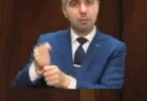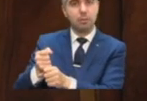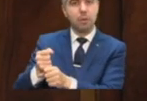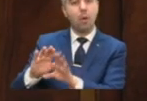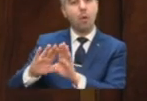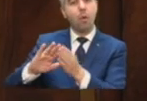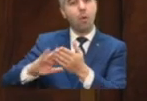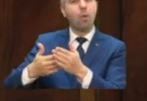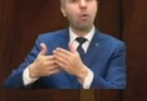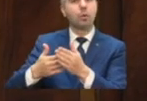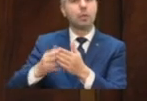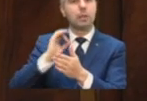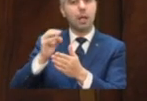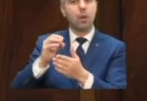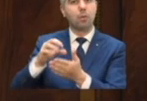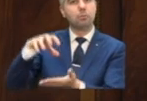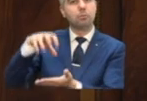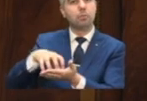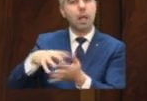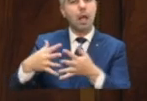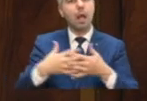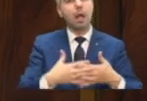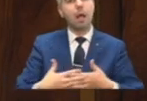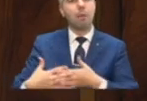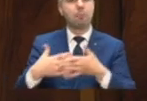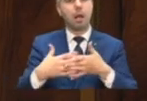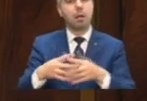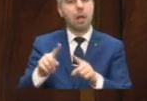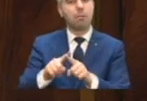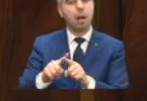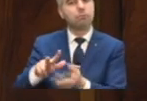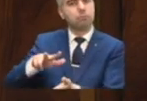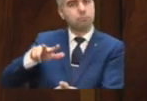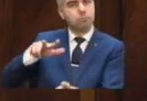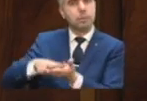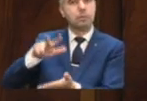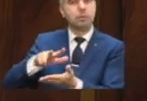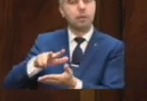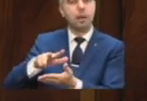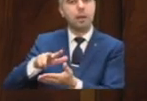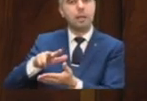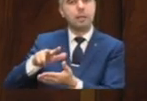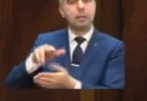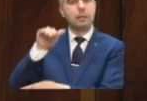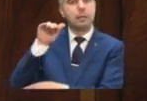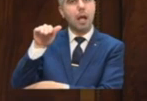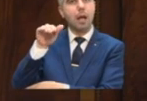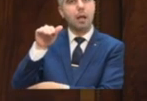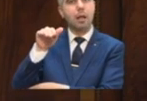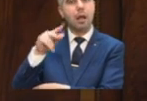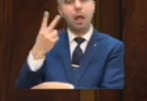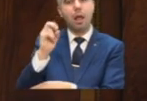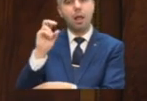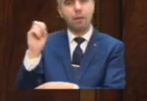دولة وأقوى دولة اقتصاديا كي تعترف بالمغربية الصحراء في